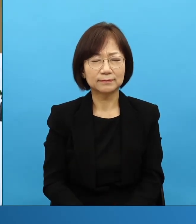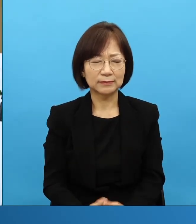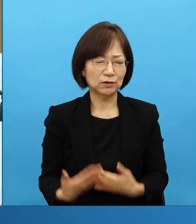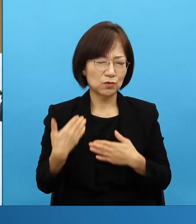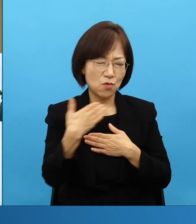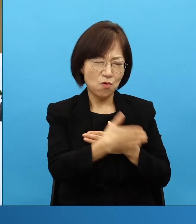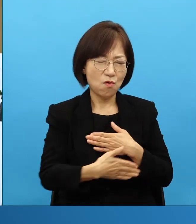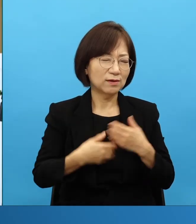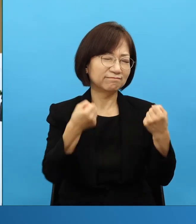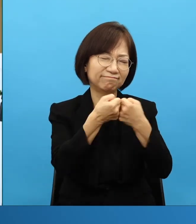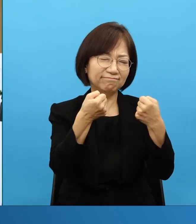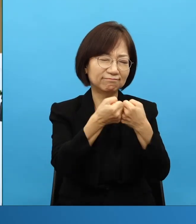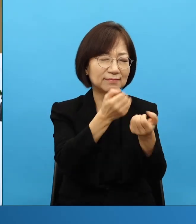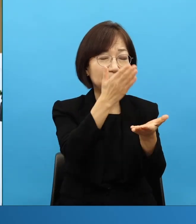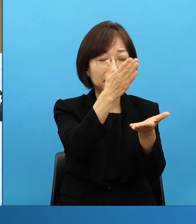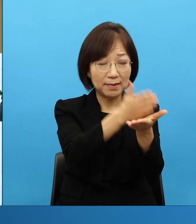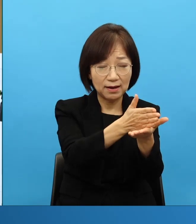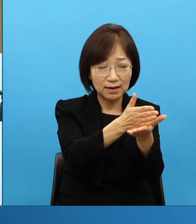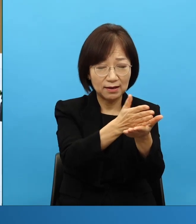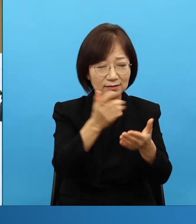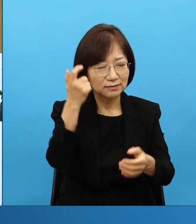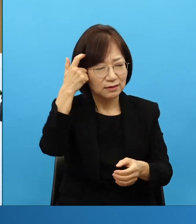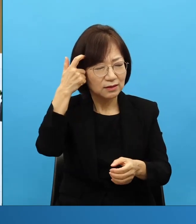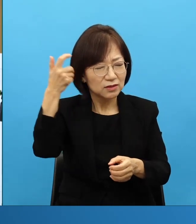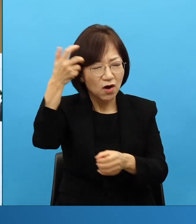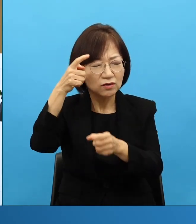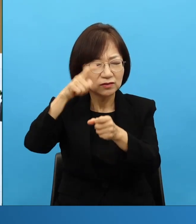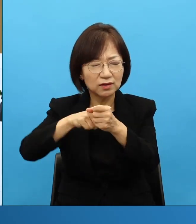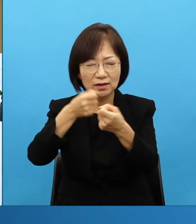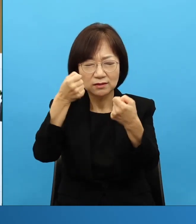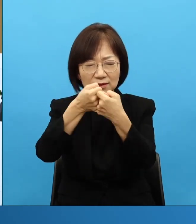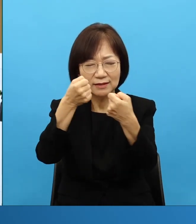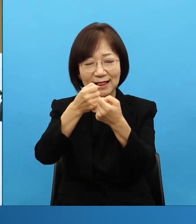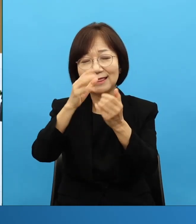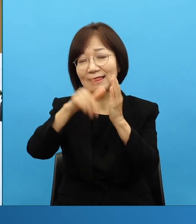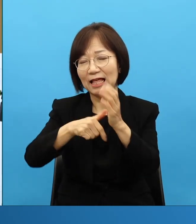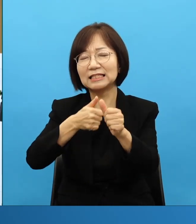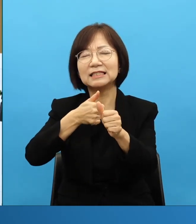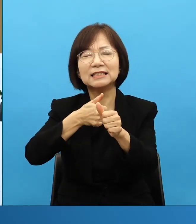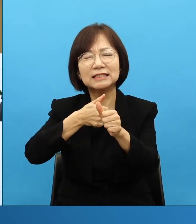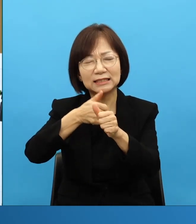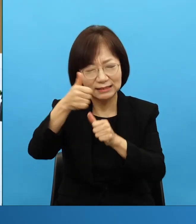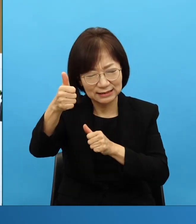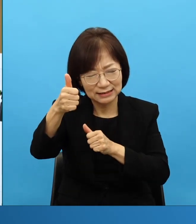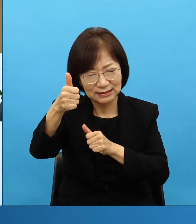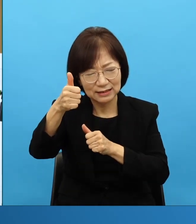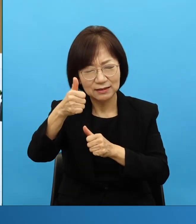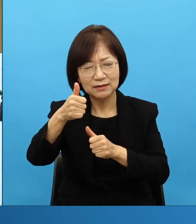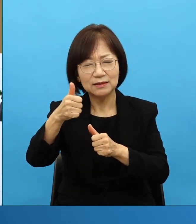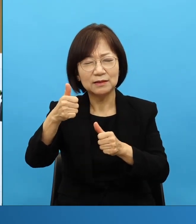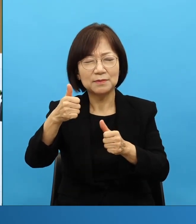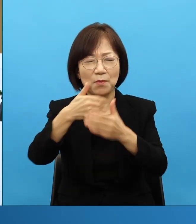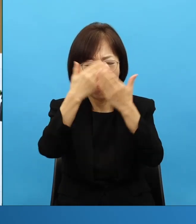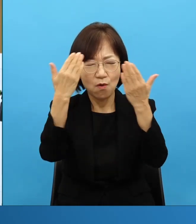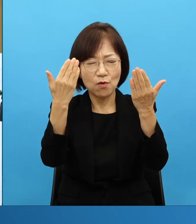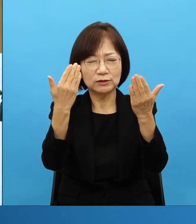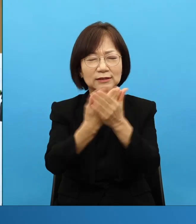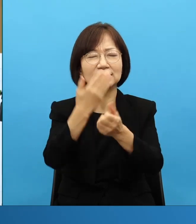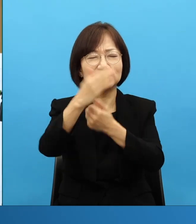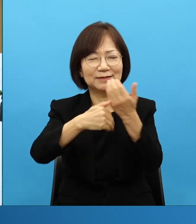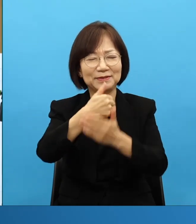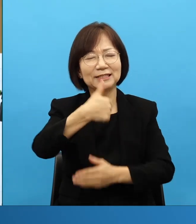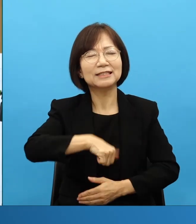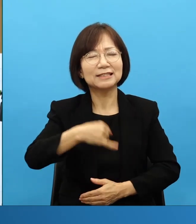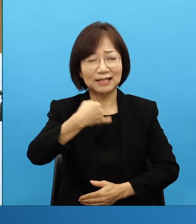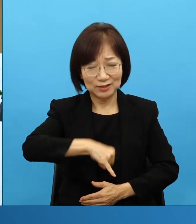싸움이 아닌 영적인 싸움에 승리하는 모든 주의 백성되게 하옵소서. May all of your people be victorious not